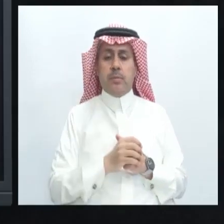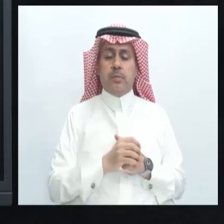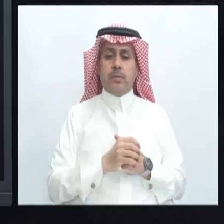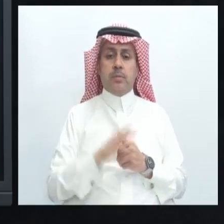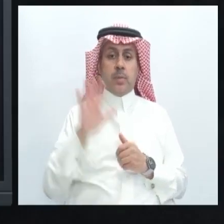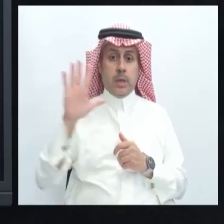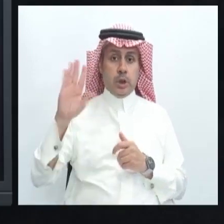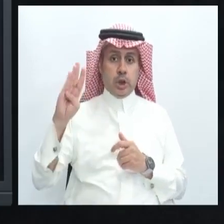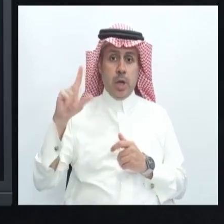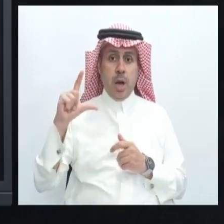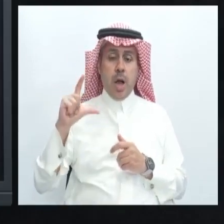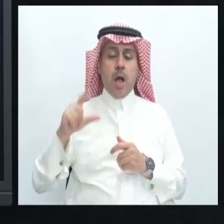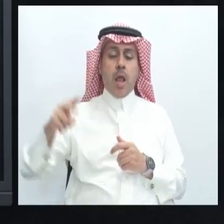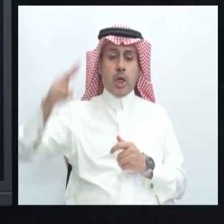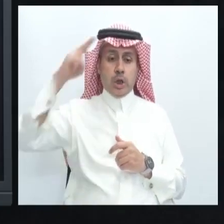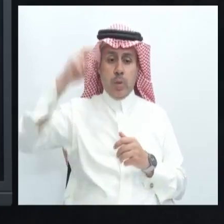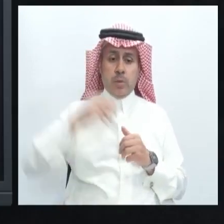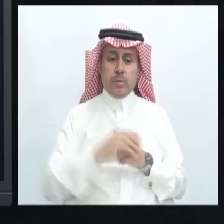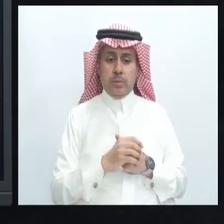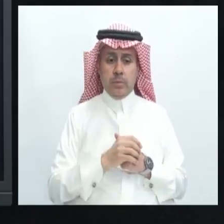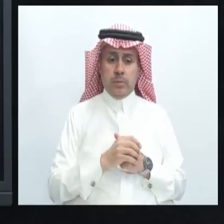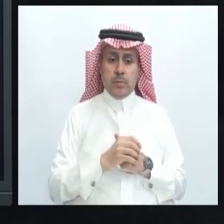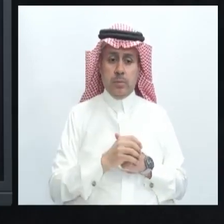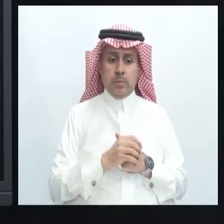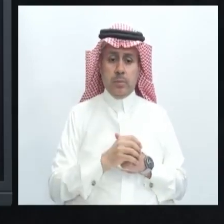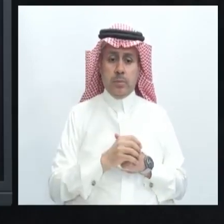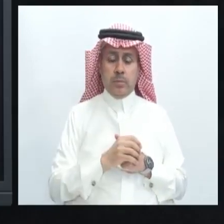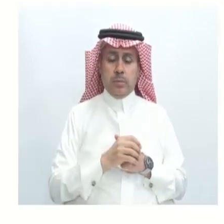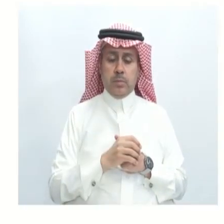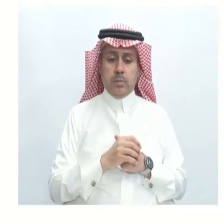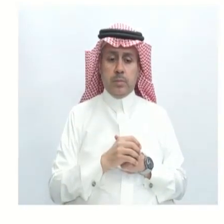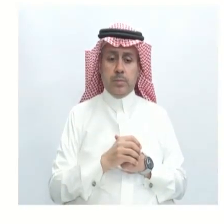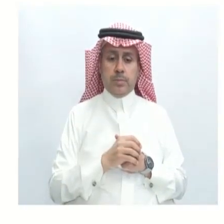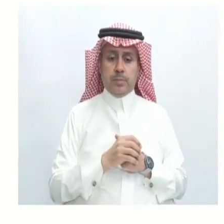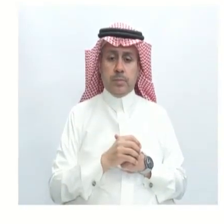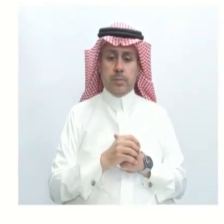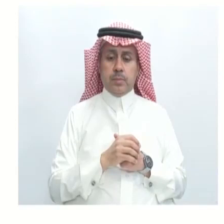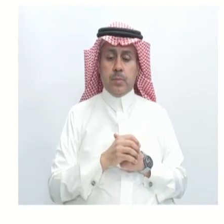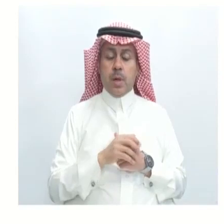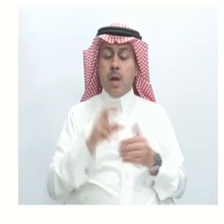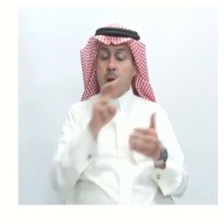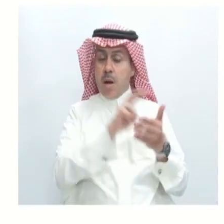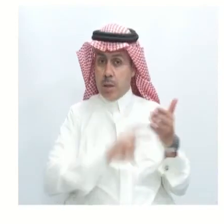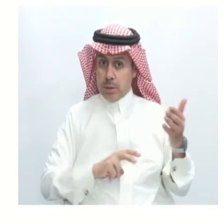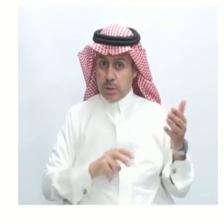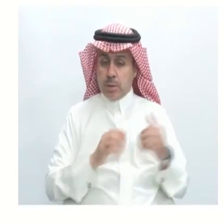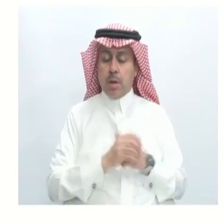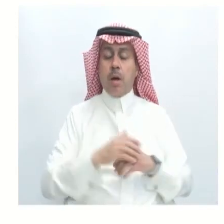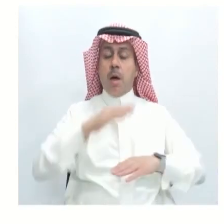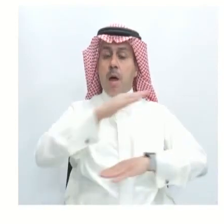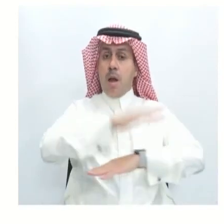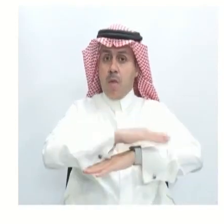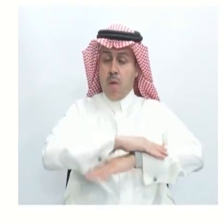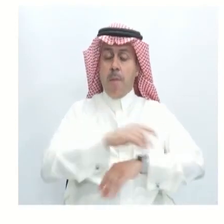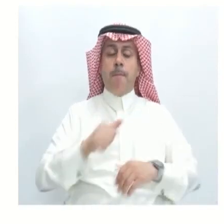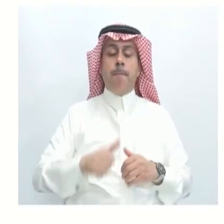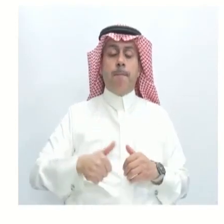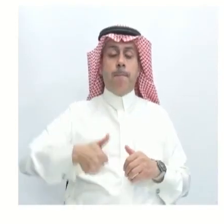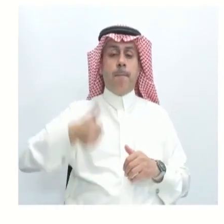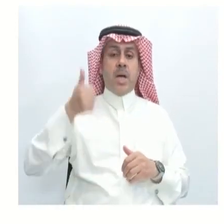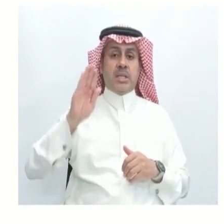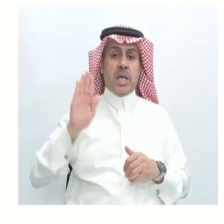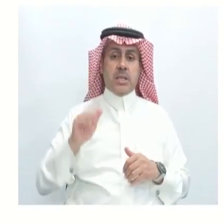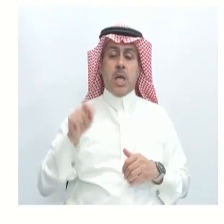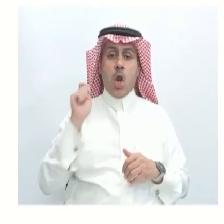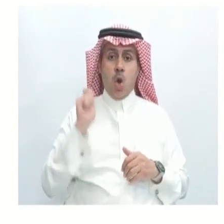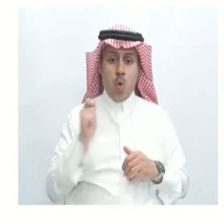شكل المملكه العربيه شكل الدوله في المملكه العربيه السعوديه نقول ان النظام الاساسي للحكم نص على